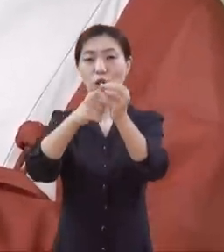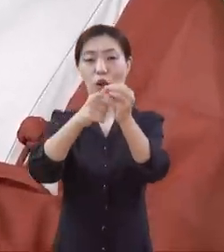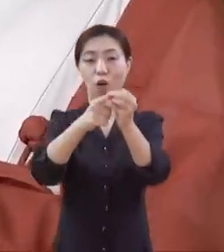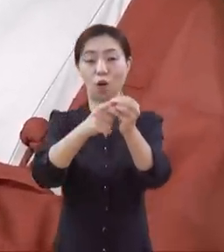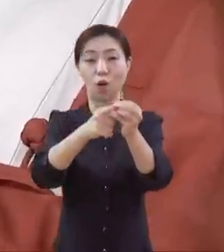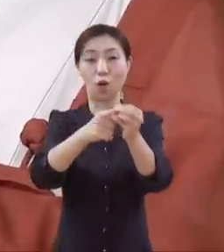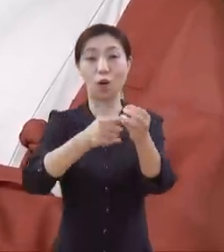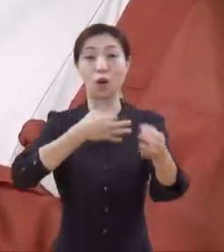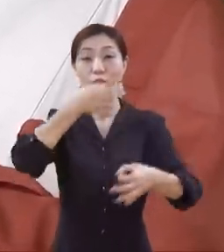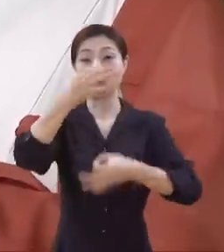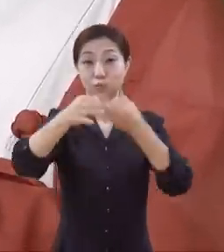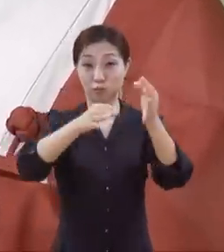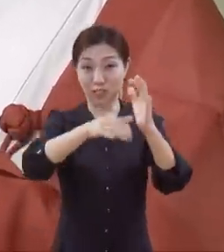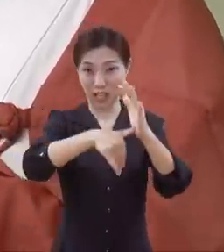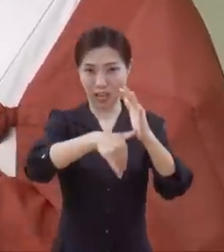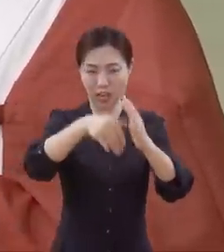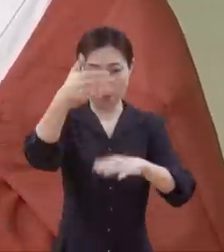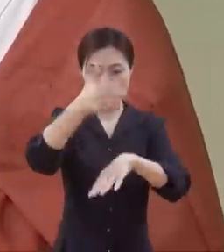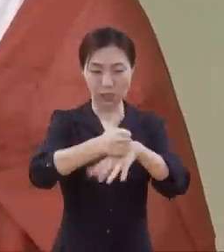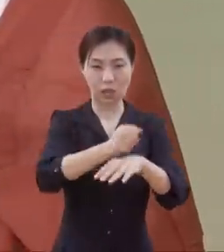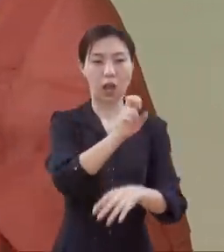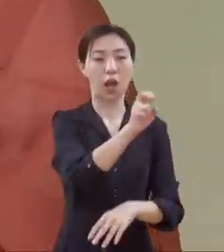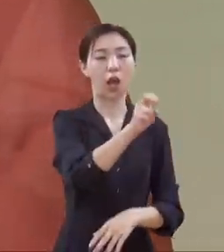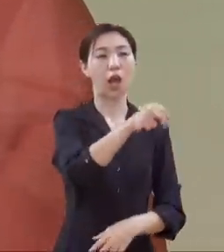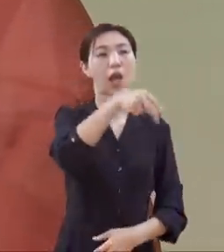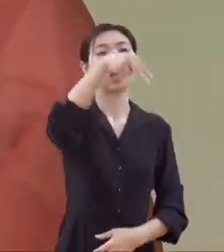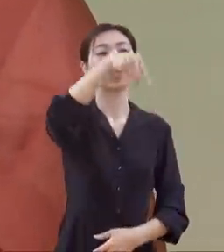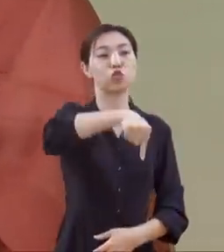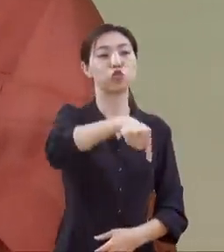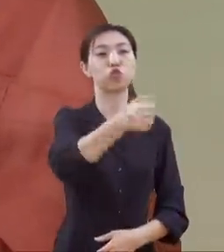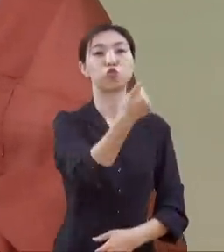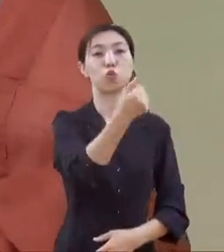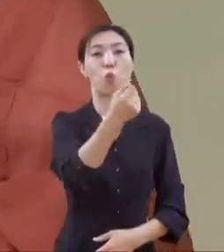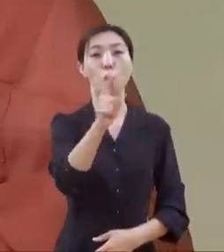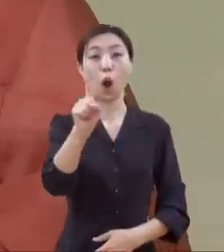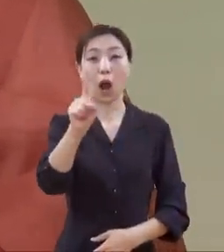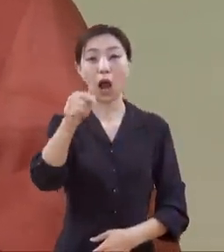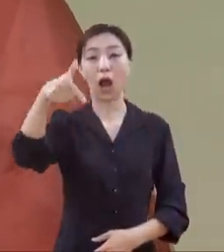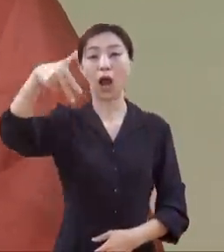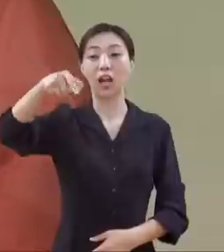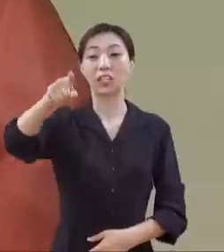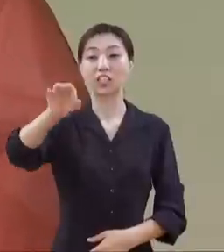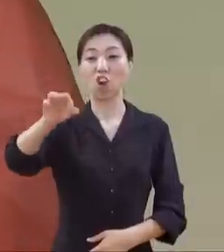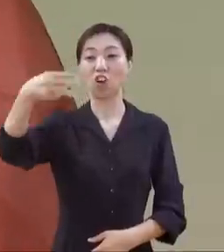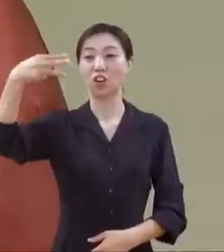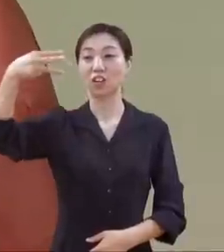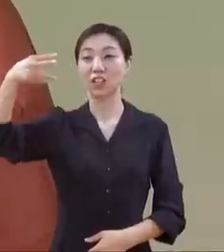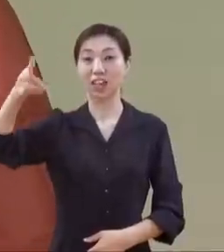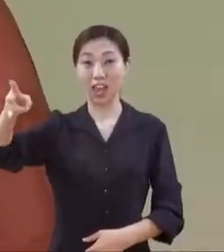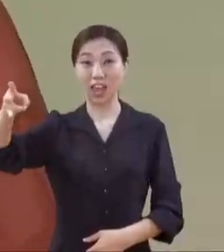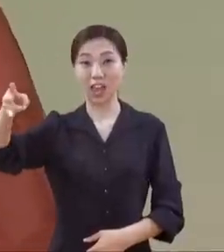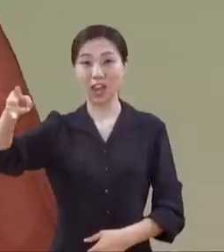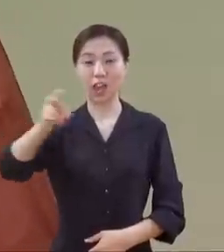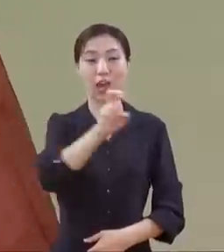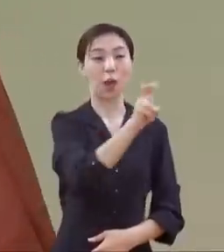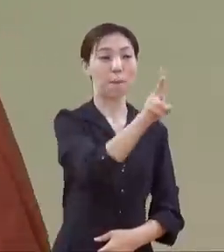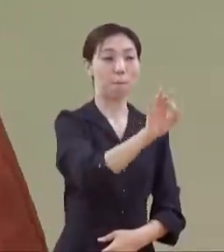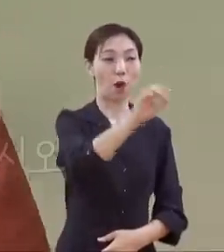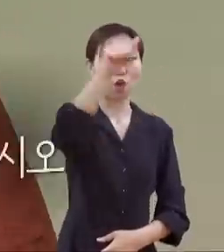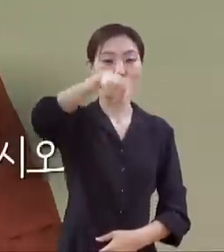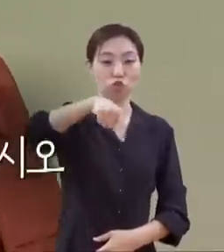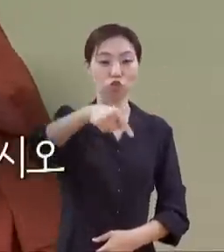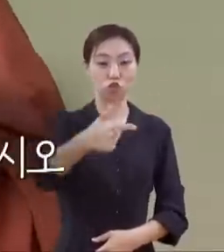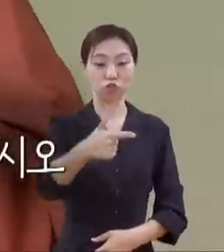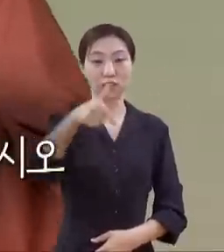수와 정례 명은 가피력이라는 구절이 나오죠 수화 정례 나의 저의